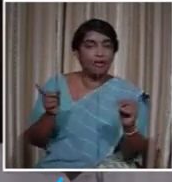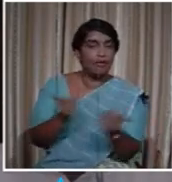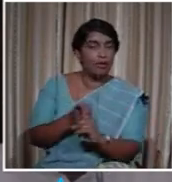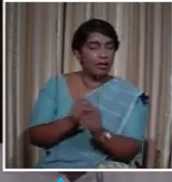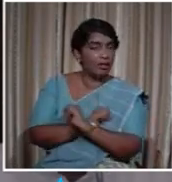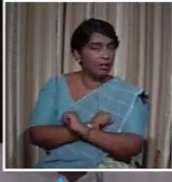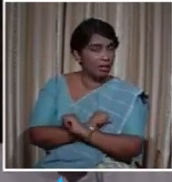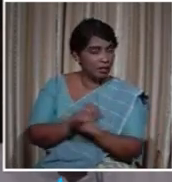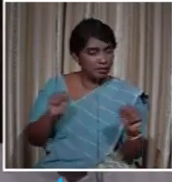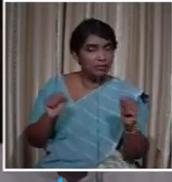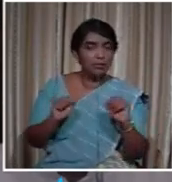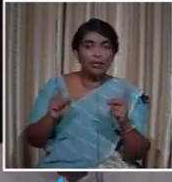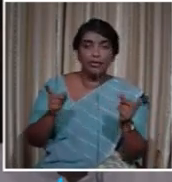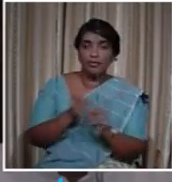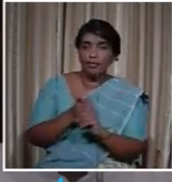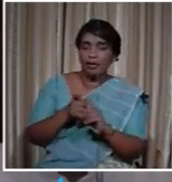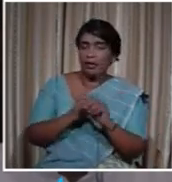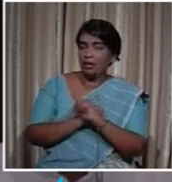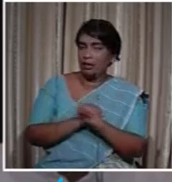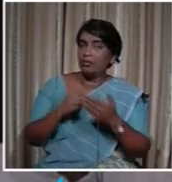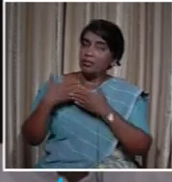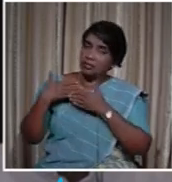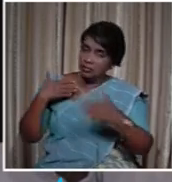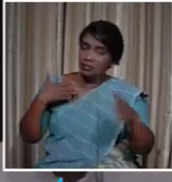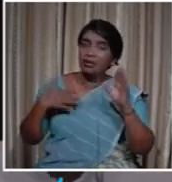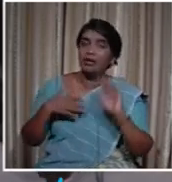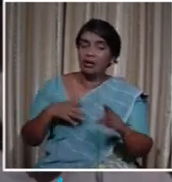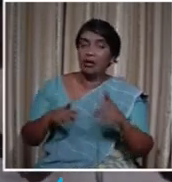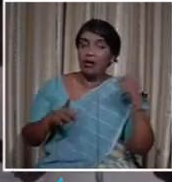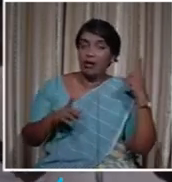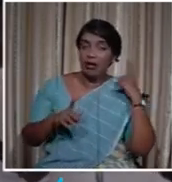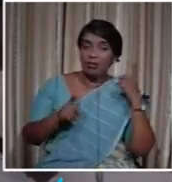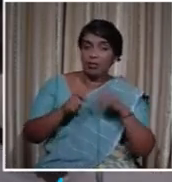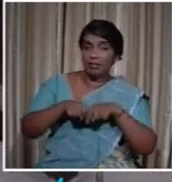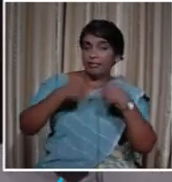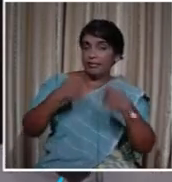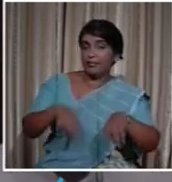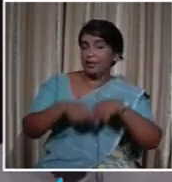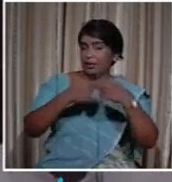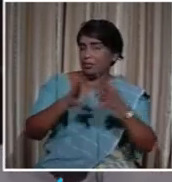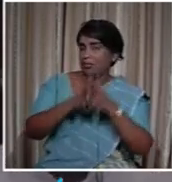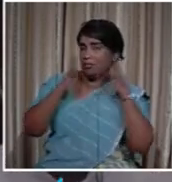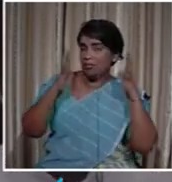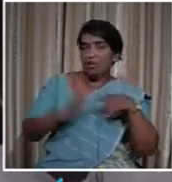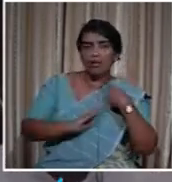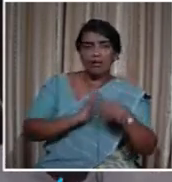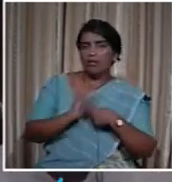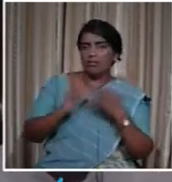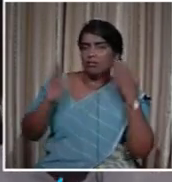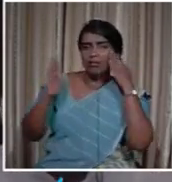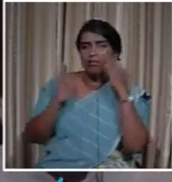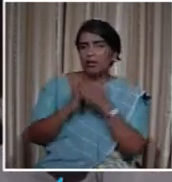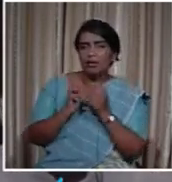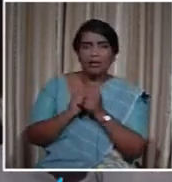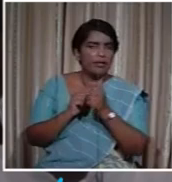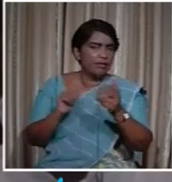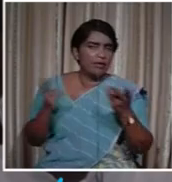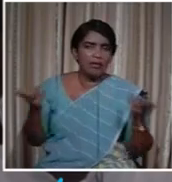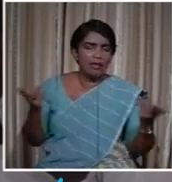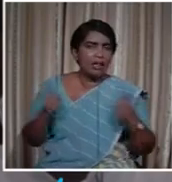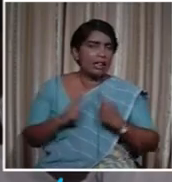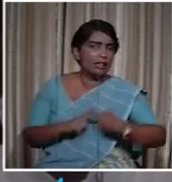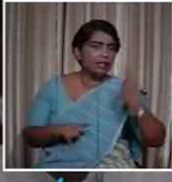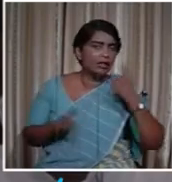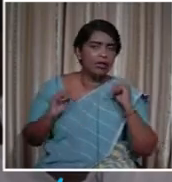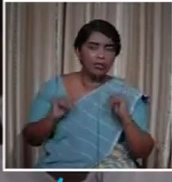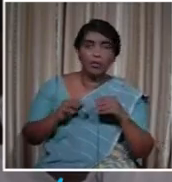சத்தங்களும் இல்லாத இந்த நாட்டிலே படைகளுக்காக குவிக்கப்படுகிறது என்றால் நாடு எவ்வாறு அபிவிருத்தி அடைய முடியும்? உள்நாட்டிலே இருக்கின்ற விவசாயத்தை மேம்படுத்தக்கூடிய